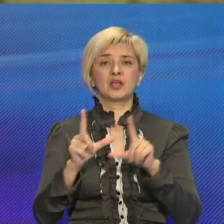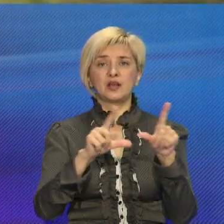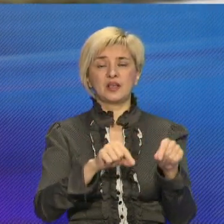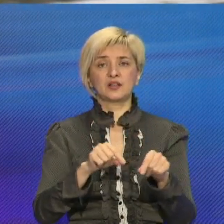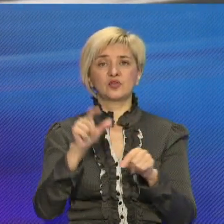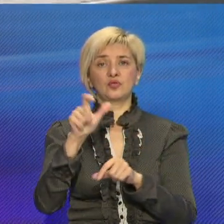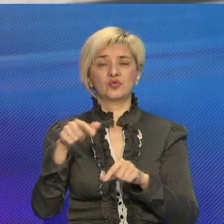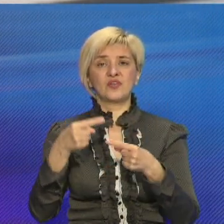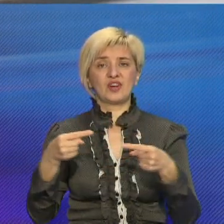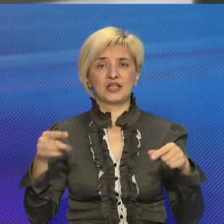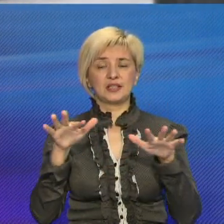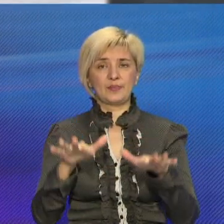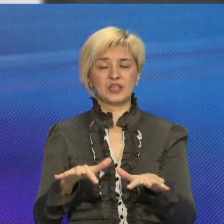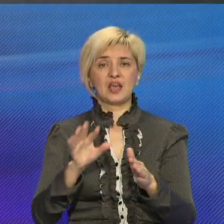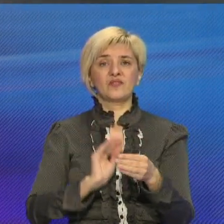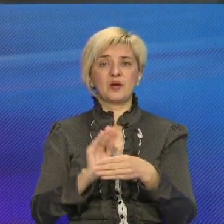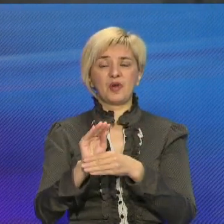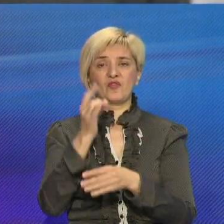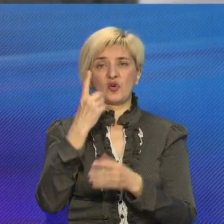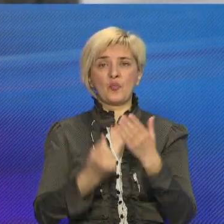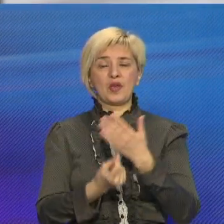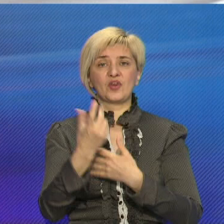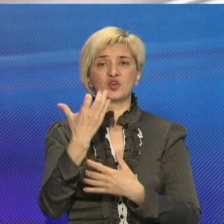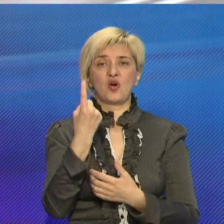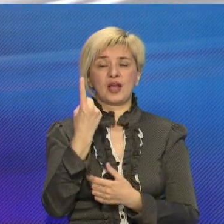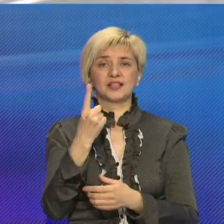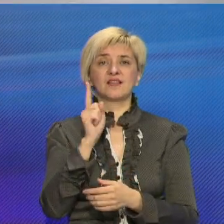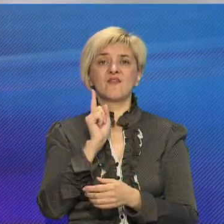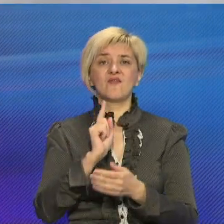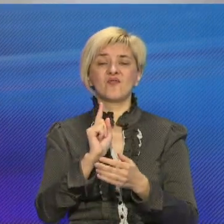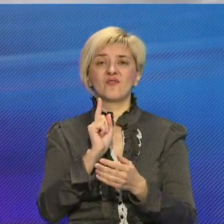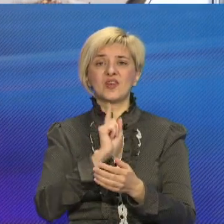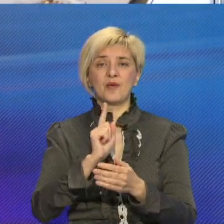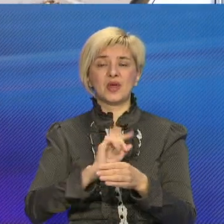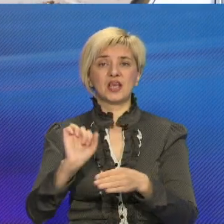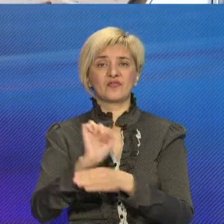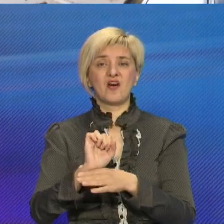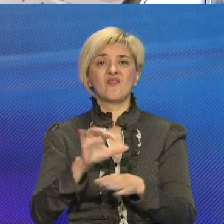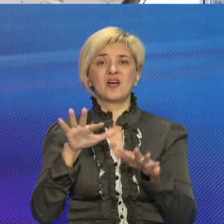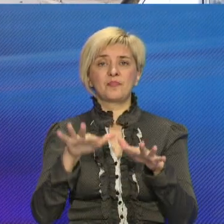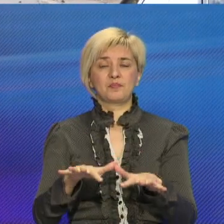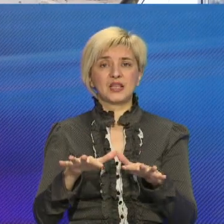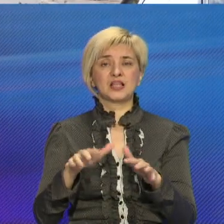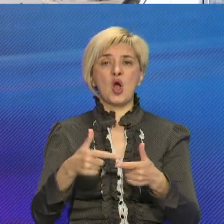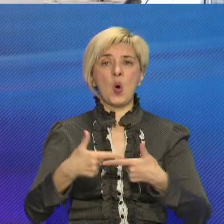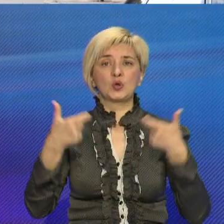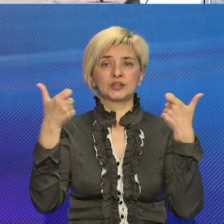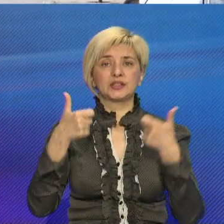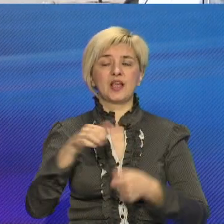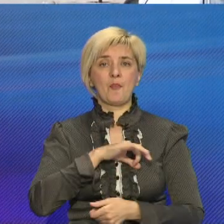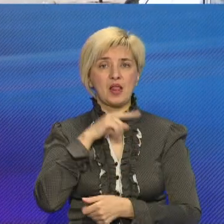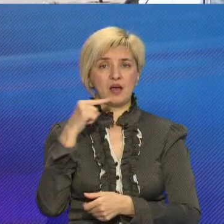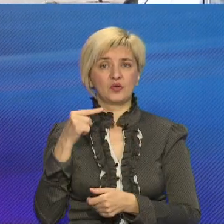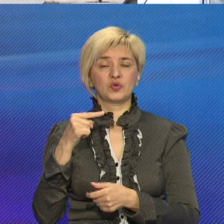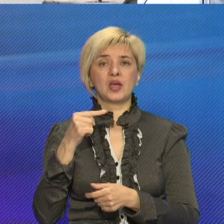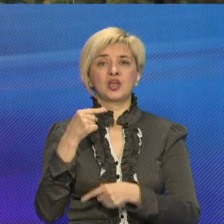центру. У додаток у Гродні з'явиться ще один новий часовий припинок у районі гостиниці «Білорусь». Раз Калиновського буде